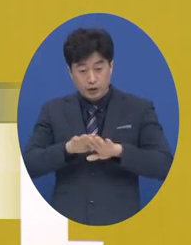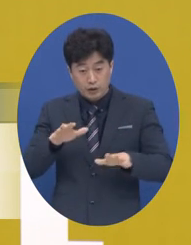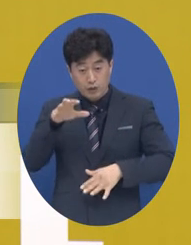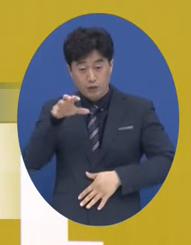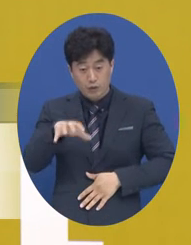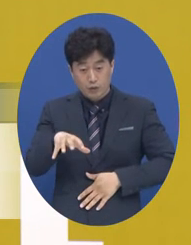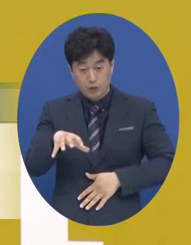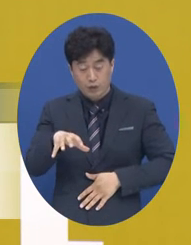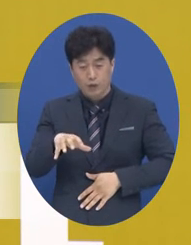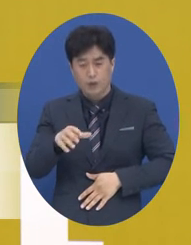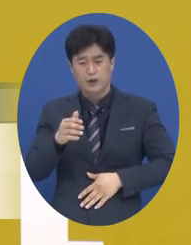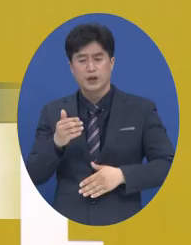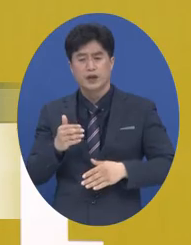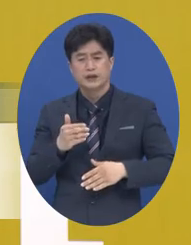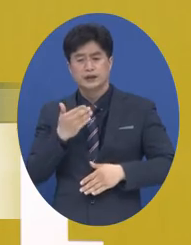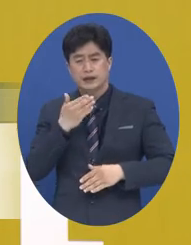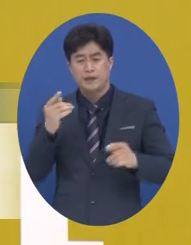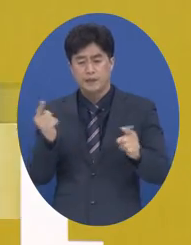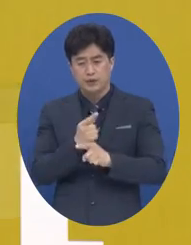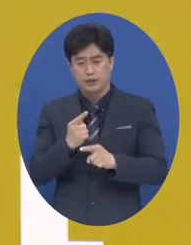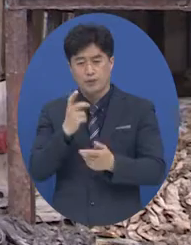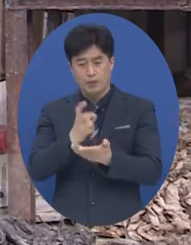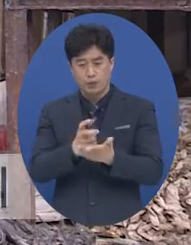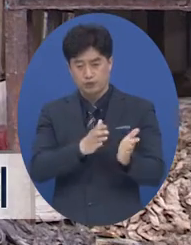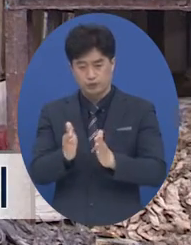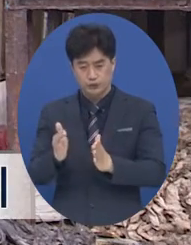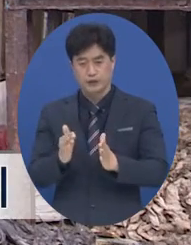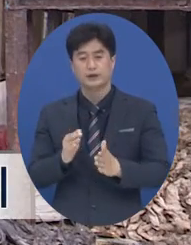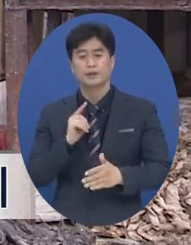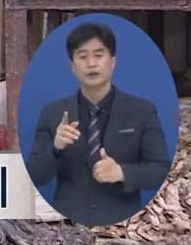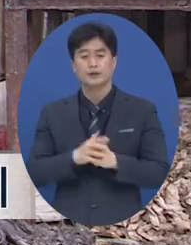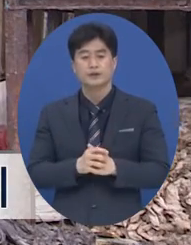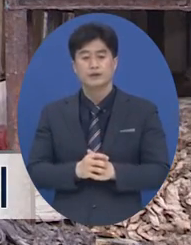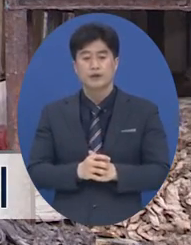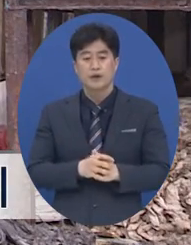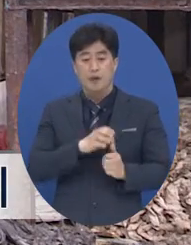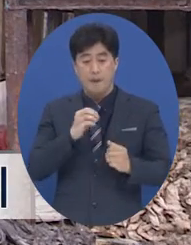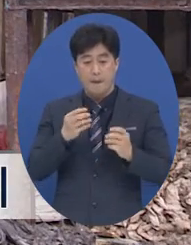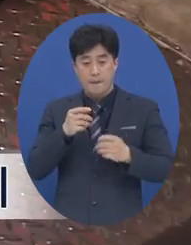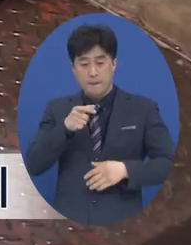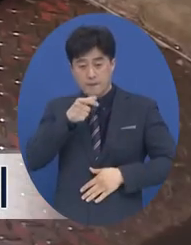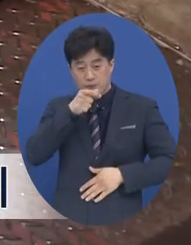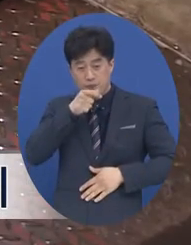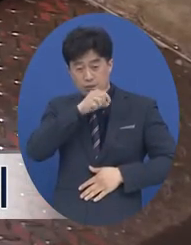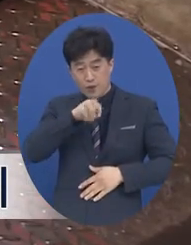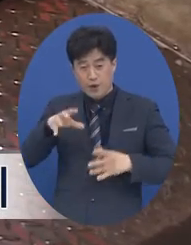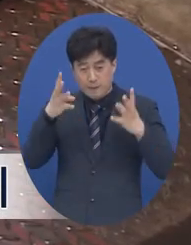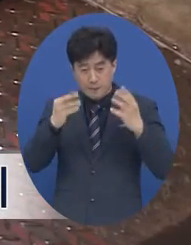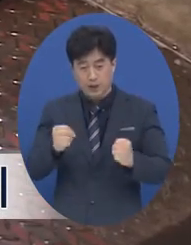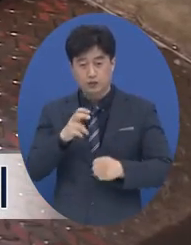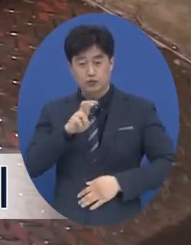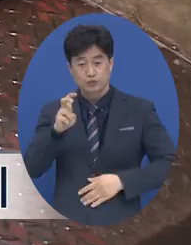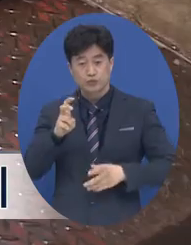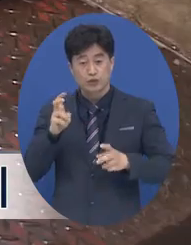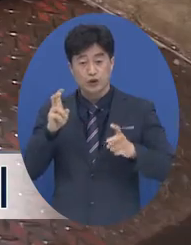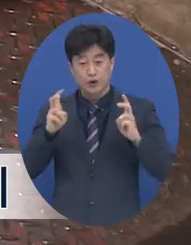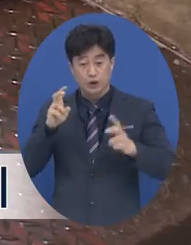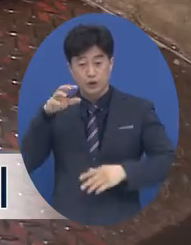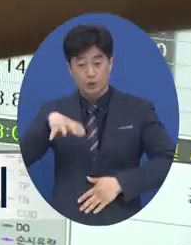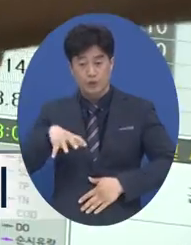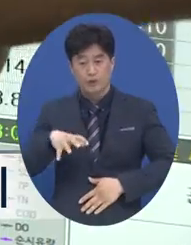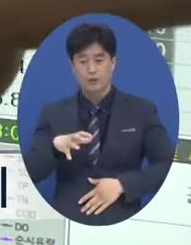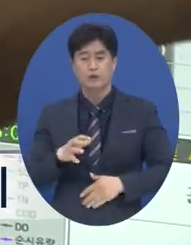개선을 위한 고시 기준을 마련하겠습니다 신천 을 달 폐수를 다량으로 배출하는 20 개업 차에는 오염도를